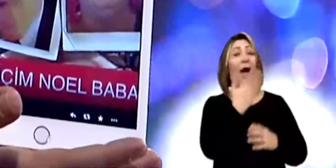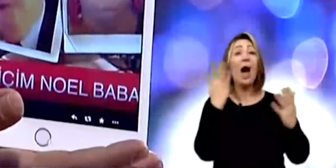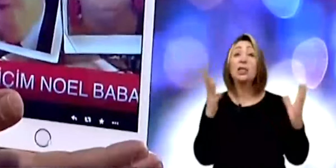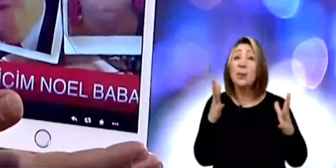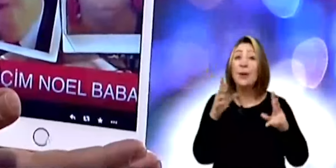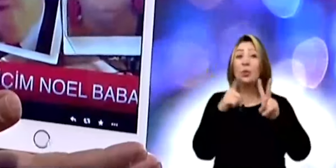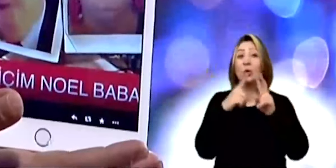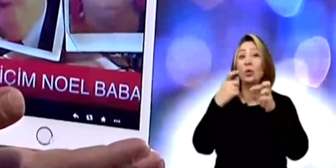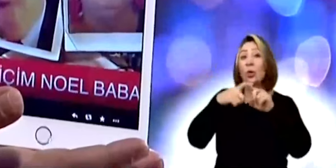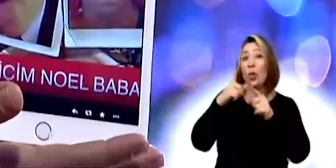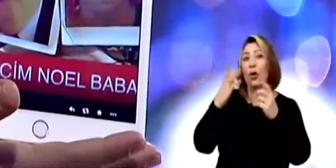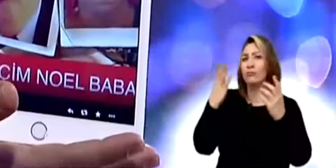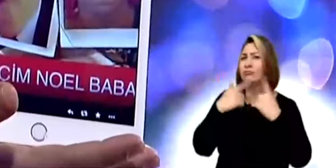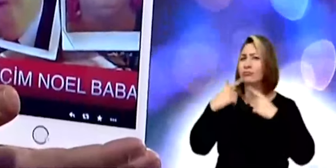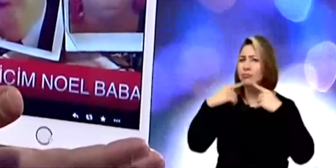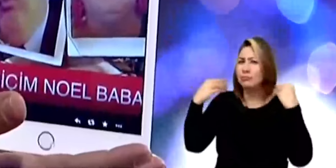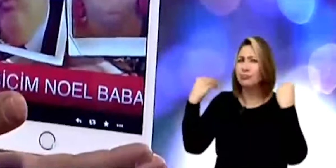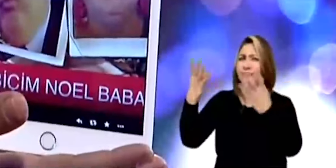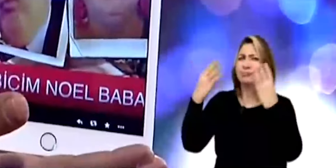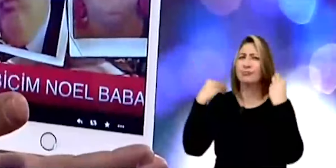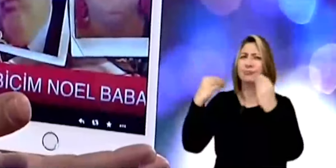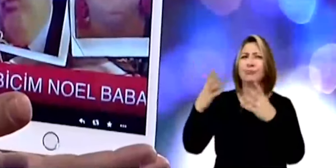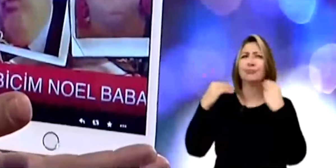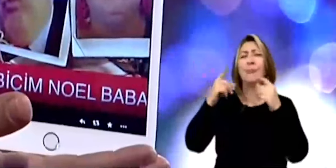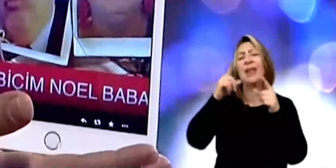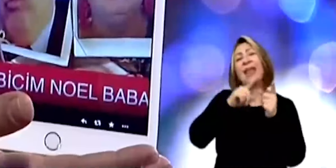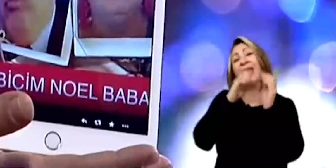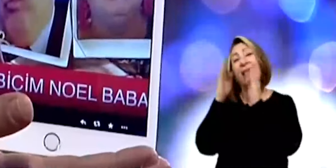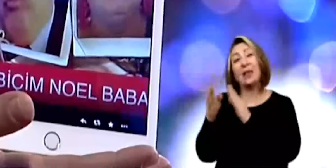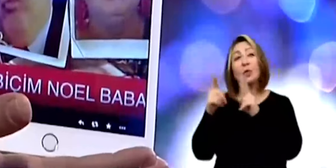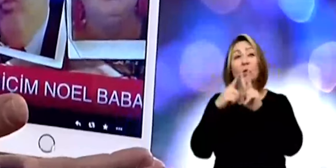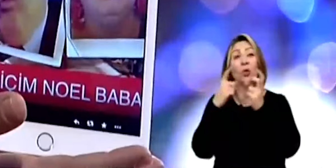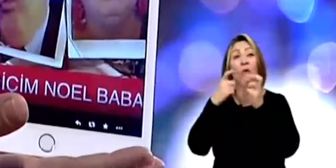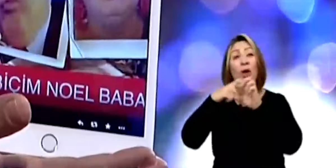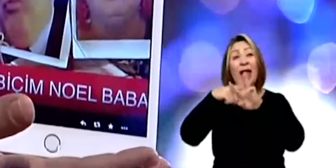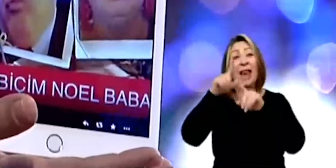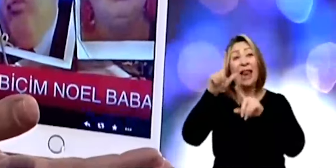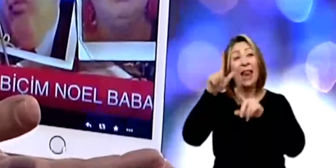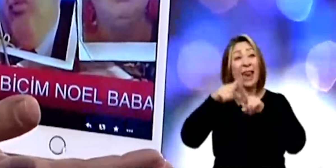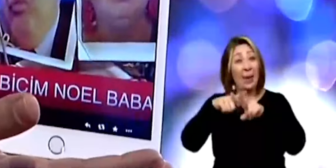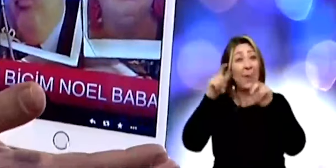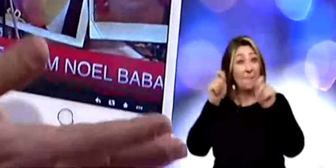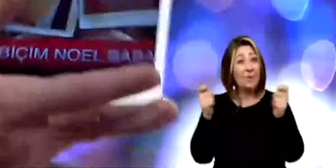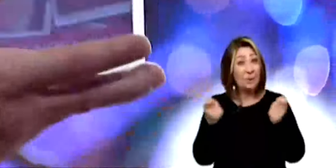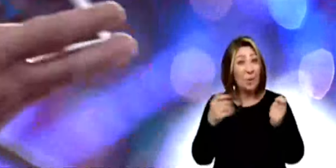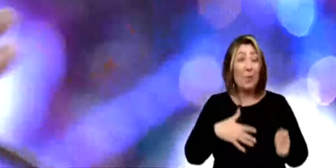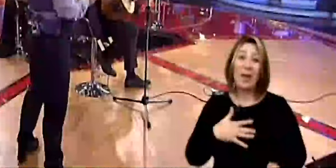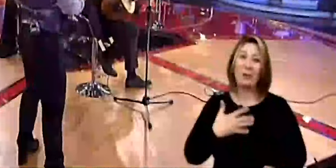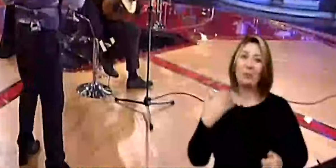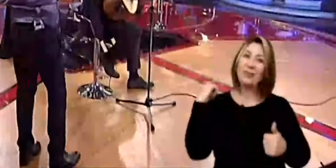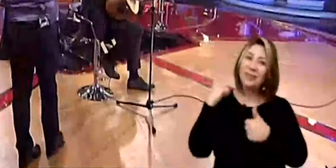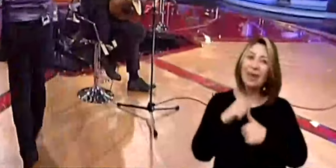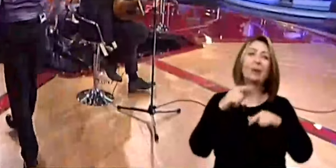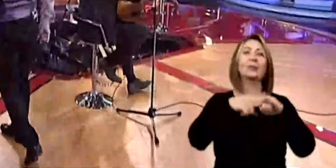acaba Nur Yerlitaş'a övgüler gönderirken bir yandan da Nurella mı yapmaya çalışıyor onu merak ediyorum. Tekrar